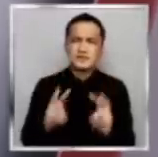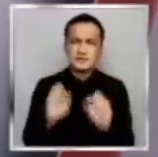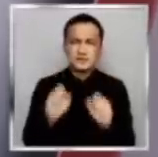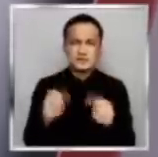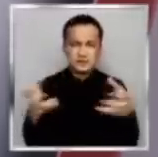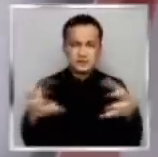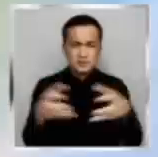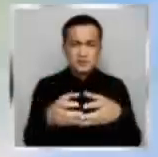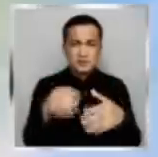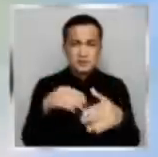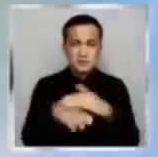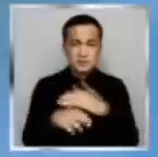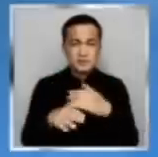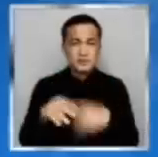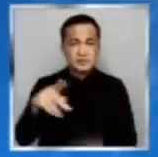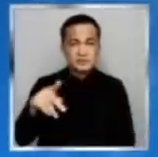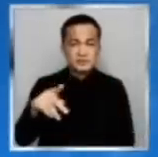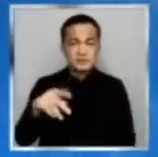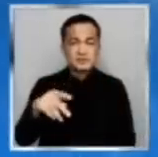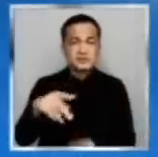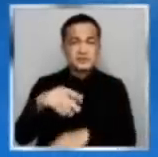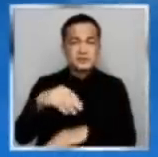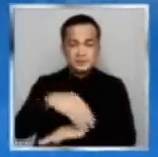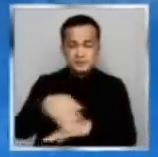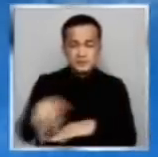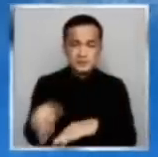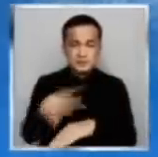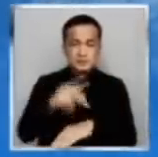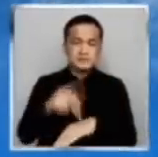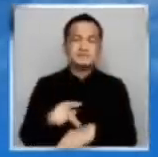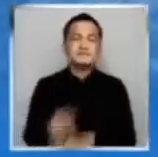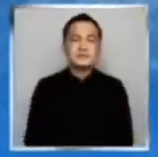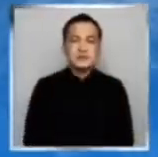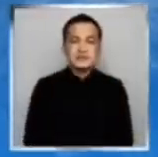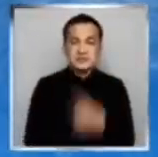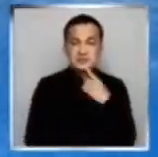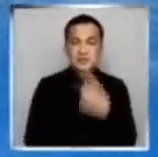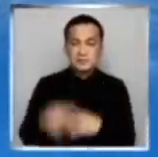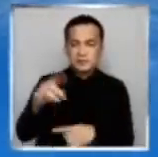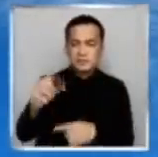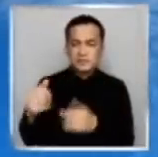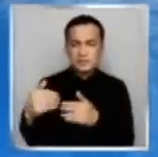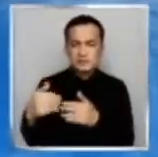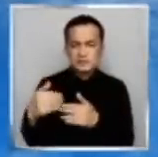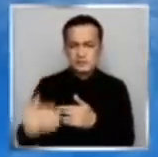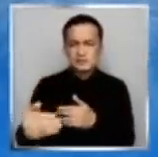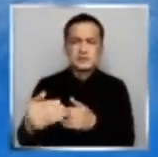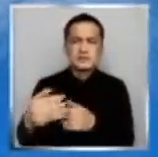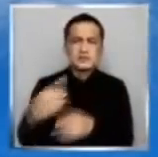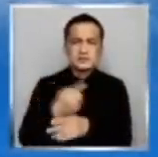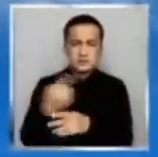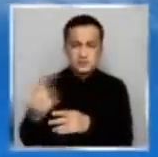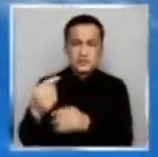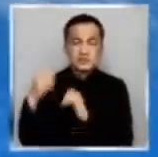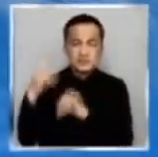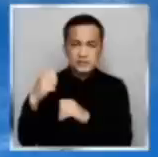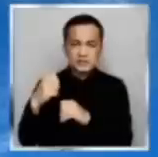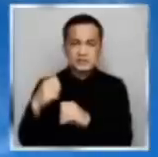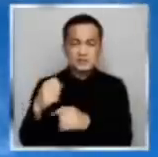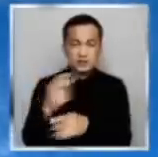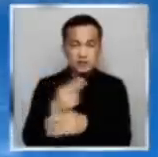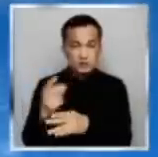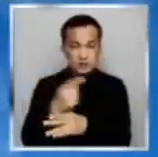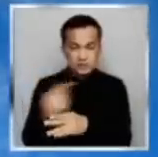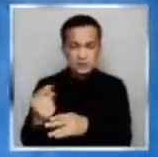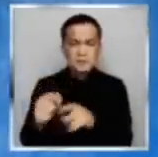Area of Responsibility. Ayon sa PAGASA, inaasahan yan hanggang sa susunod na linggo o Semana Santa. Pero posible pang magkaroon ng pagbabago